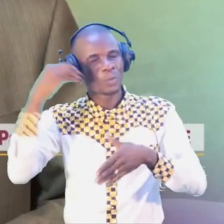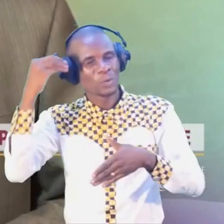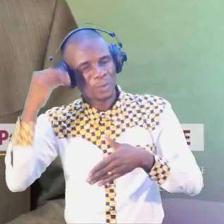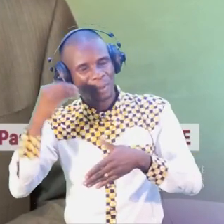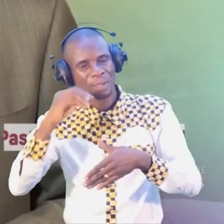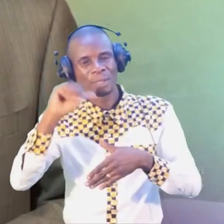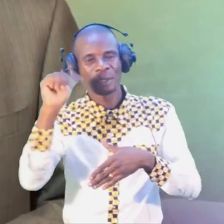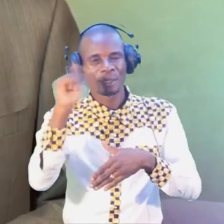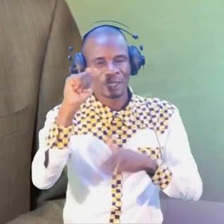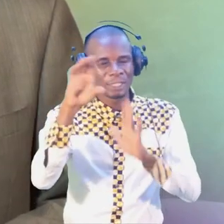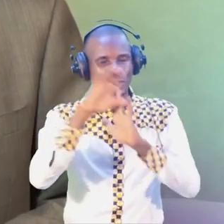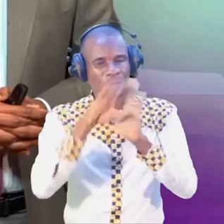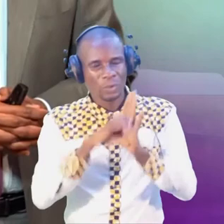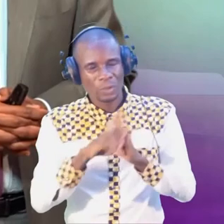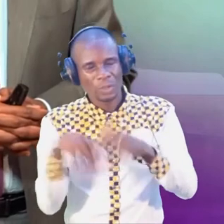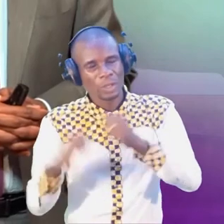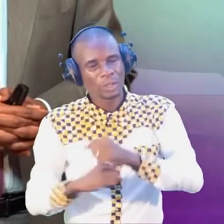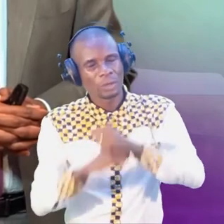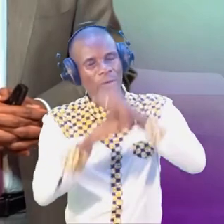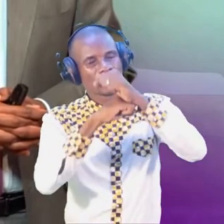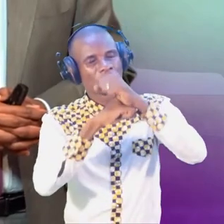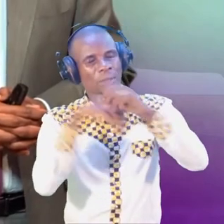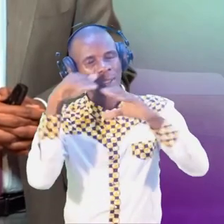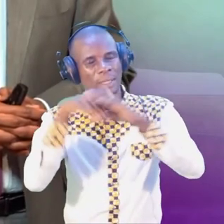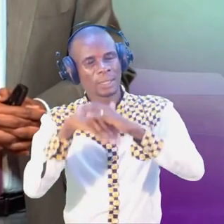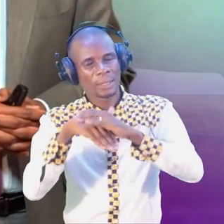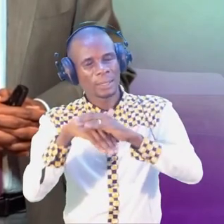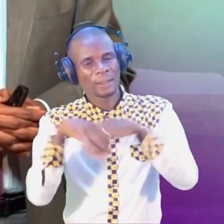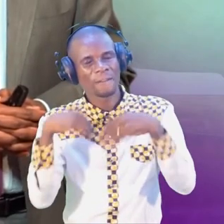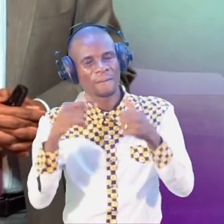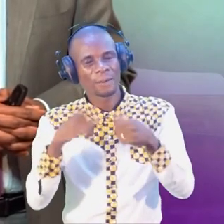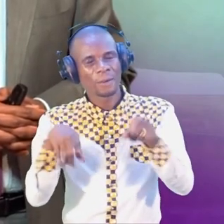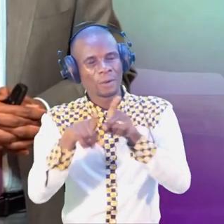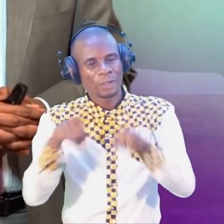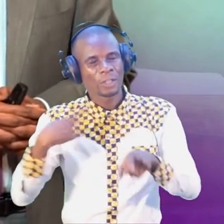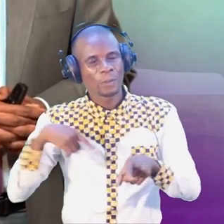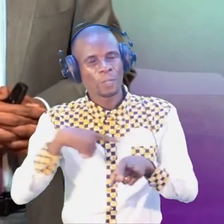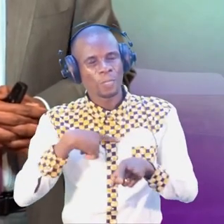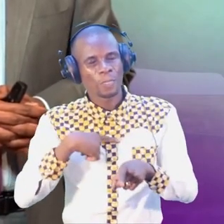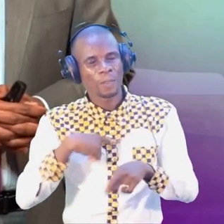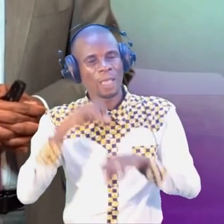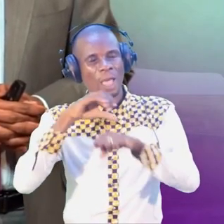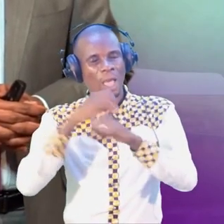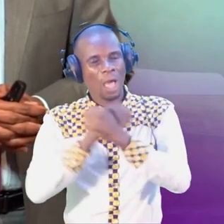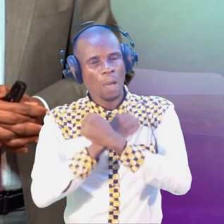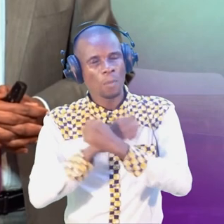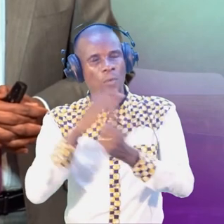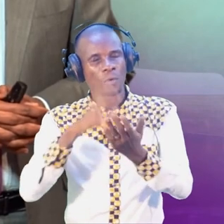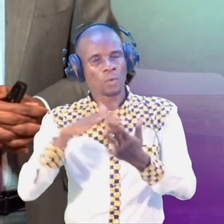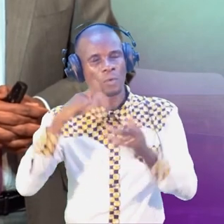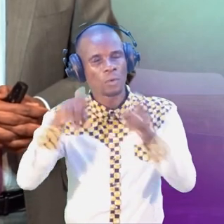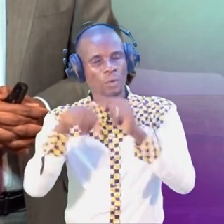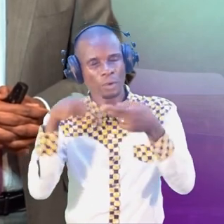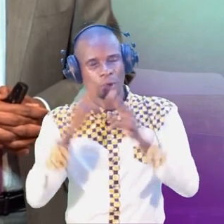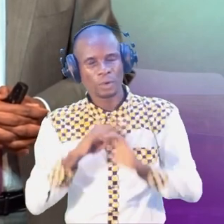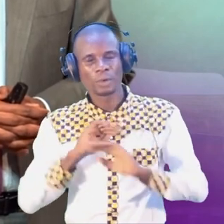Mungu wa neema na Mungu wa amani, asante kwa ukumbusho ya amri zako na utupe uwezo ya kuzitii